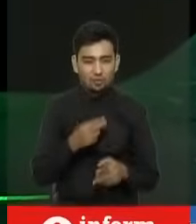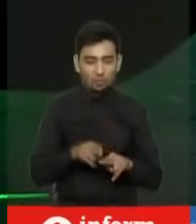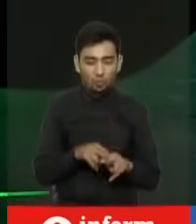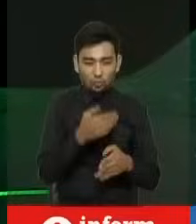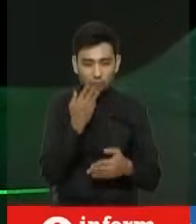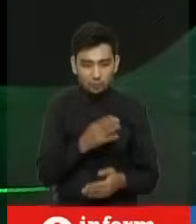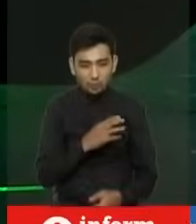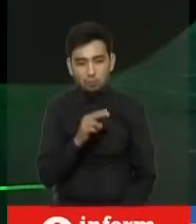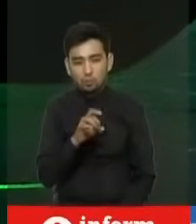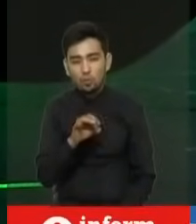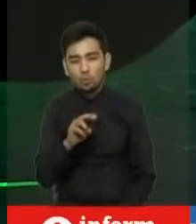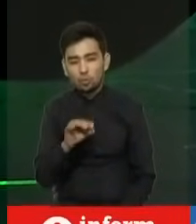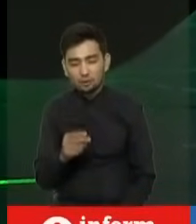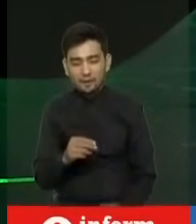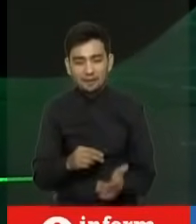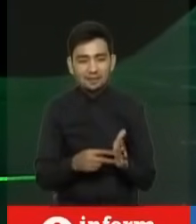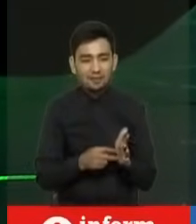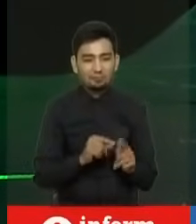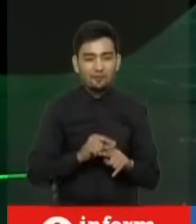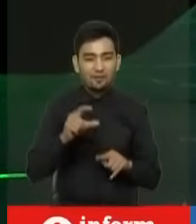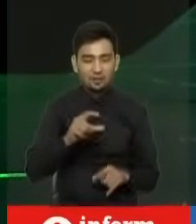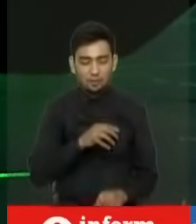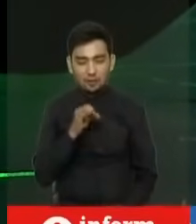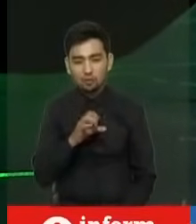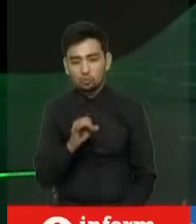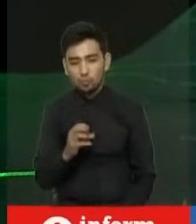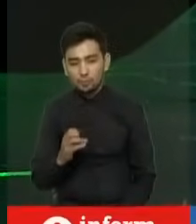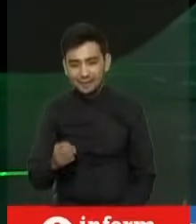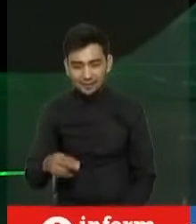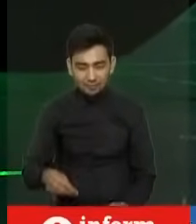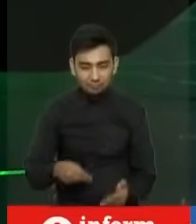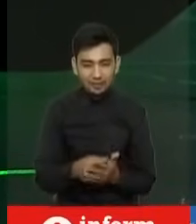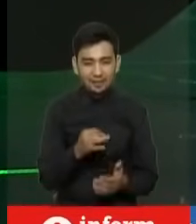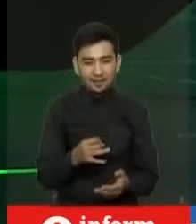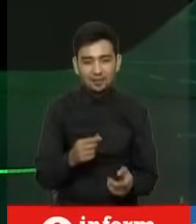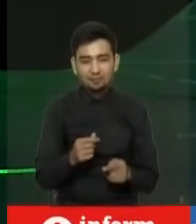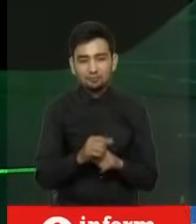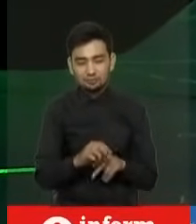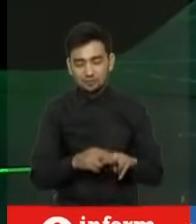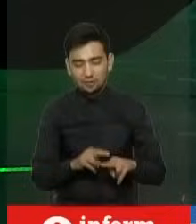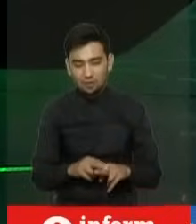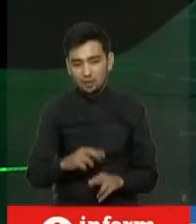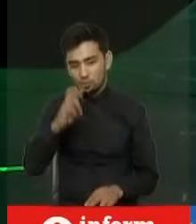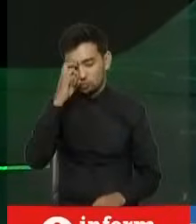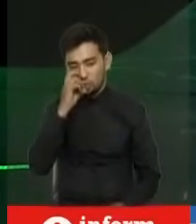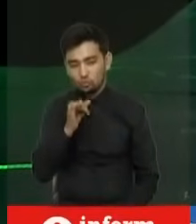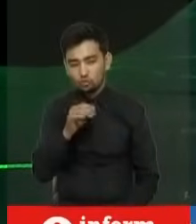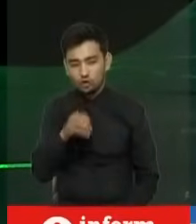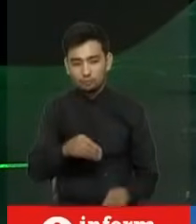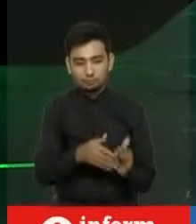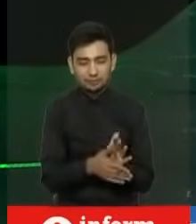по завышенной цене. За это получали субсидии и делили деньги между собой. Ущерб государству составил свыше 3